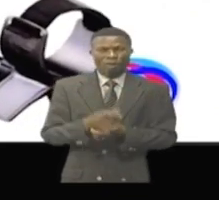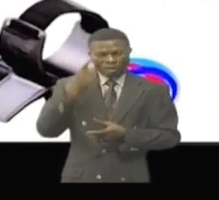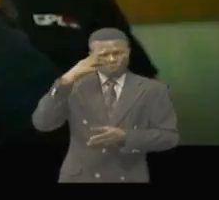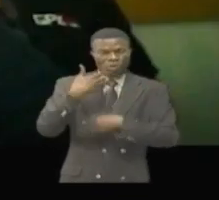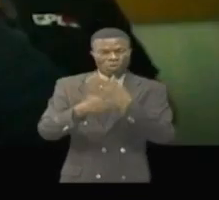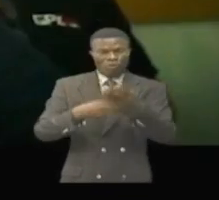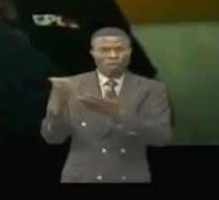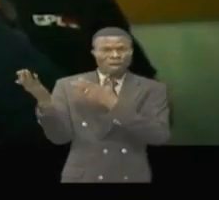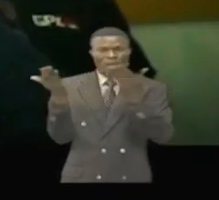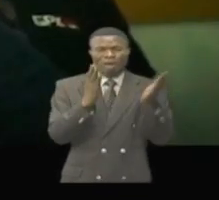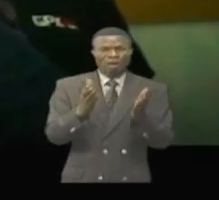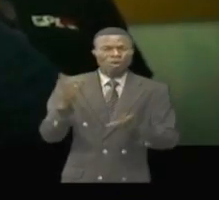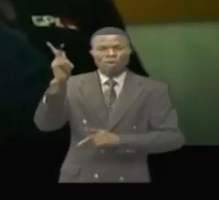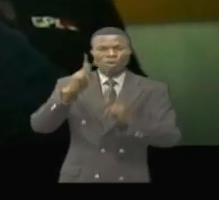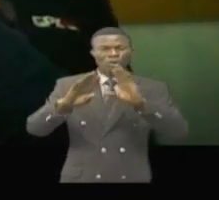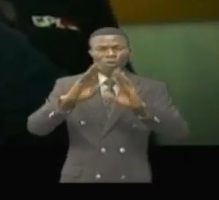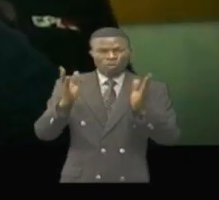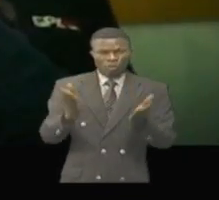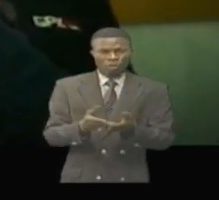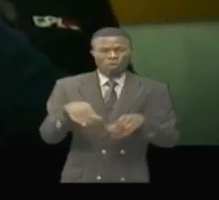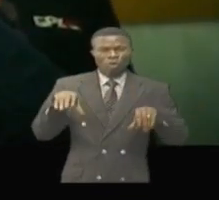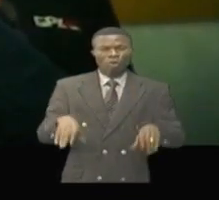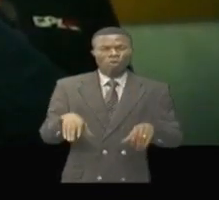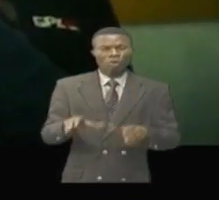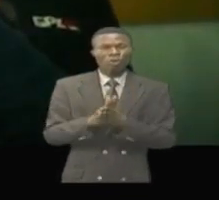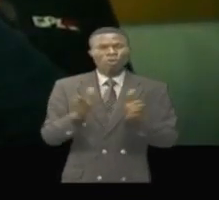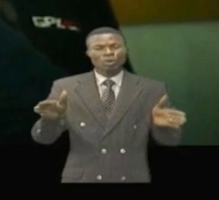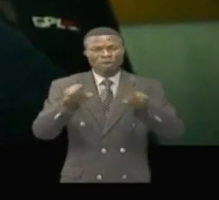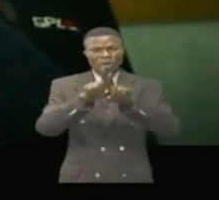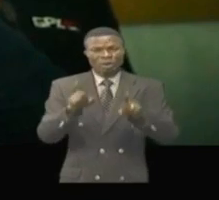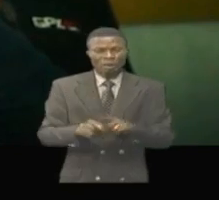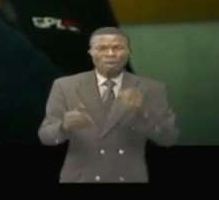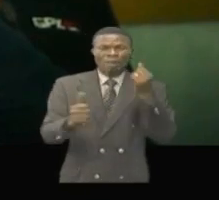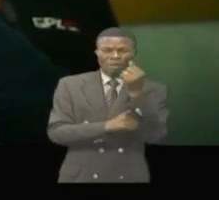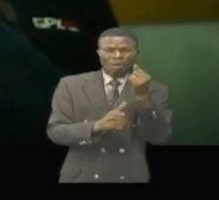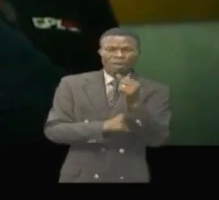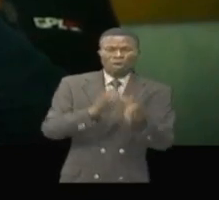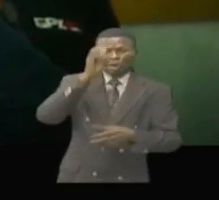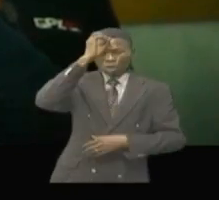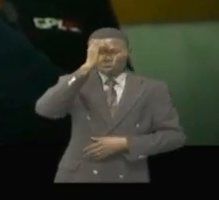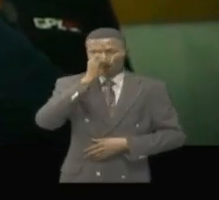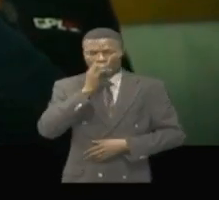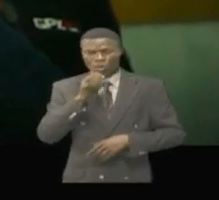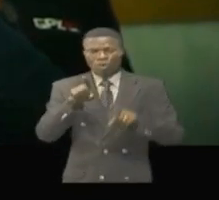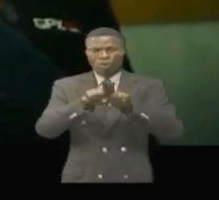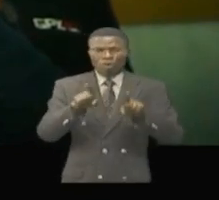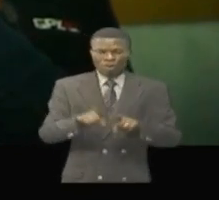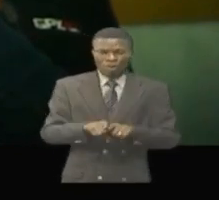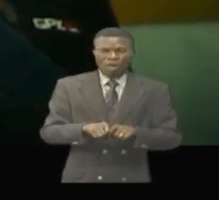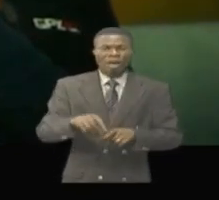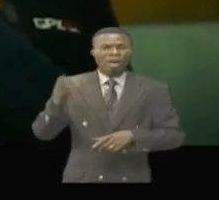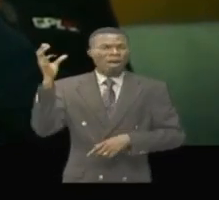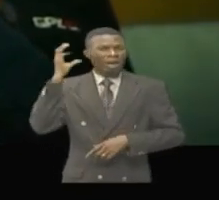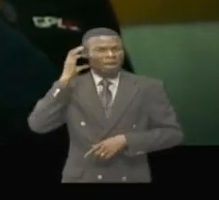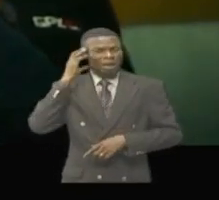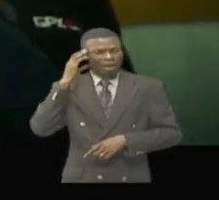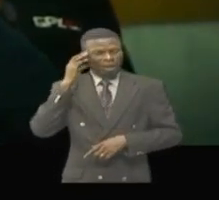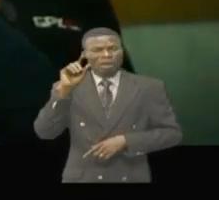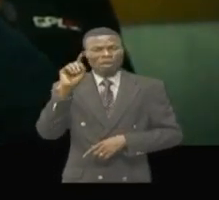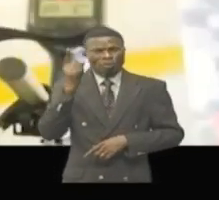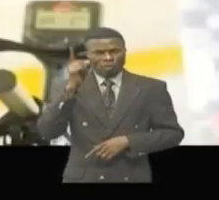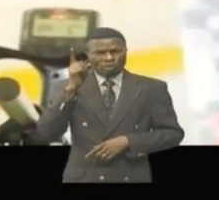la population congolaise en général et aux orpailleurs des Kananga en particulier,